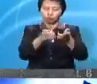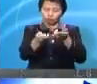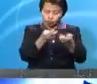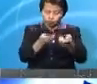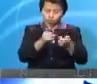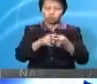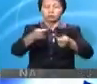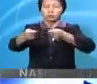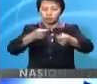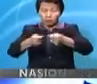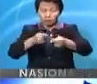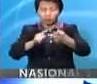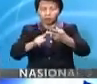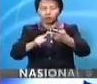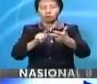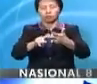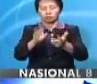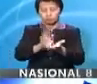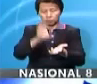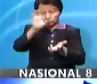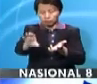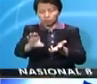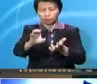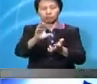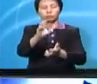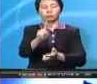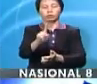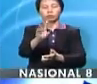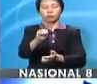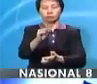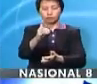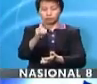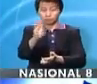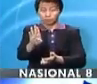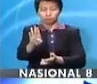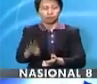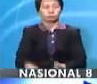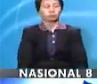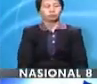pengurusan, pentadbiran dan pelaburan syarikat tersebut.